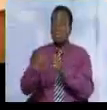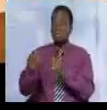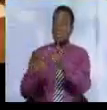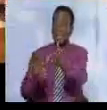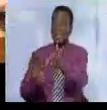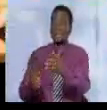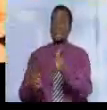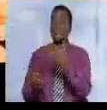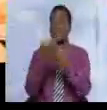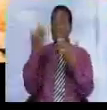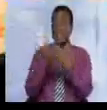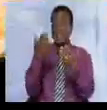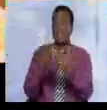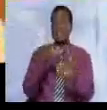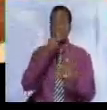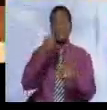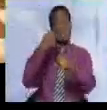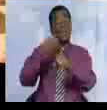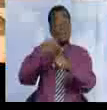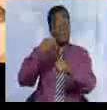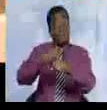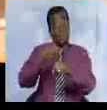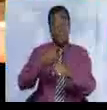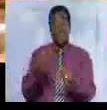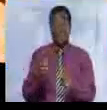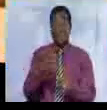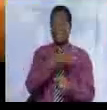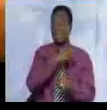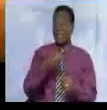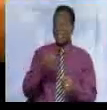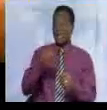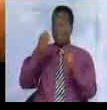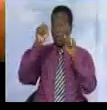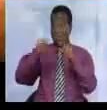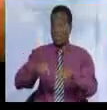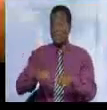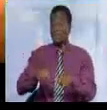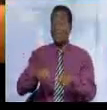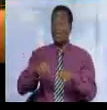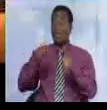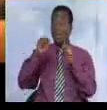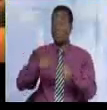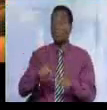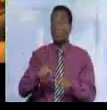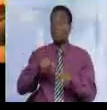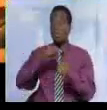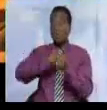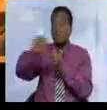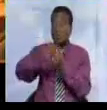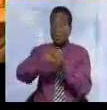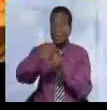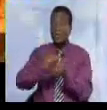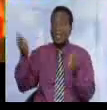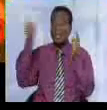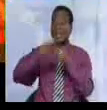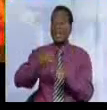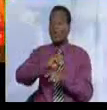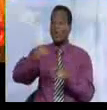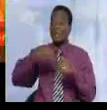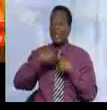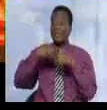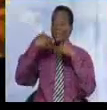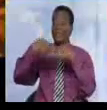là même, au niveau des caisses, nous allons faire des emballages avec des manches. Au niveau du pain, quand les emballages sont en plastique, le pain se ramollit avant